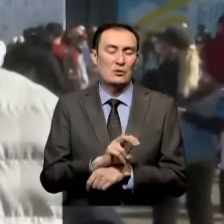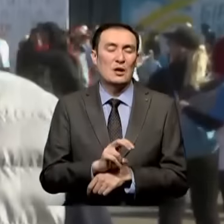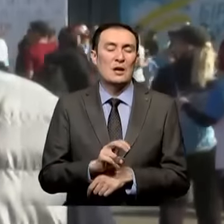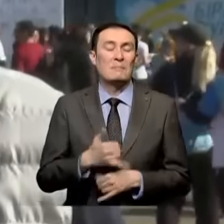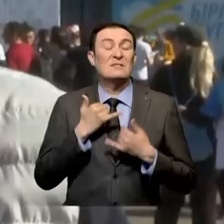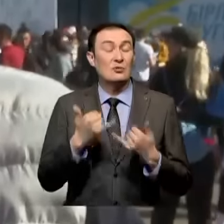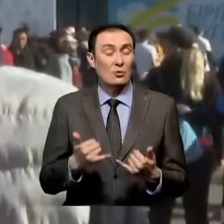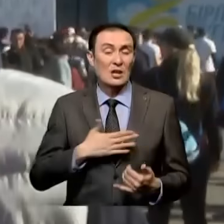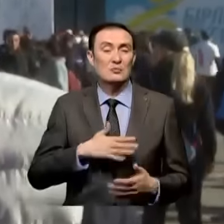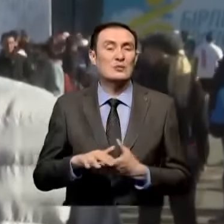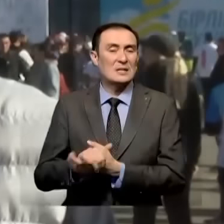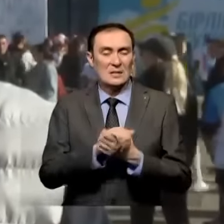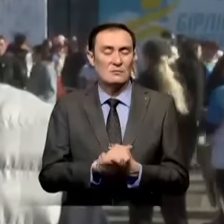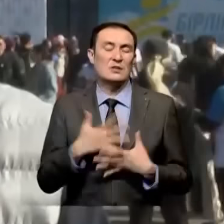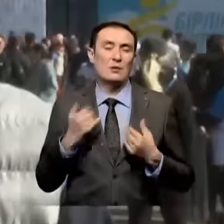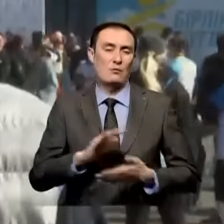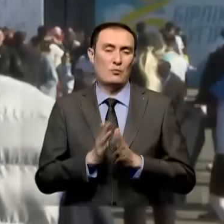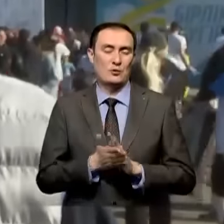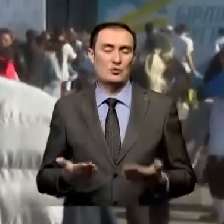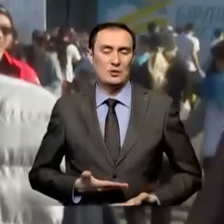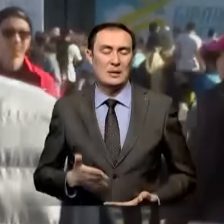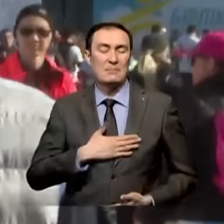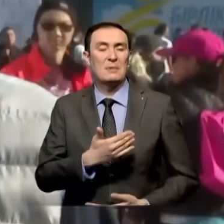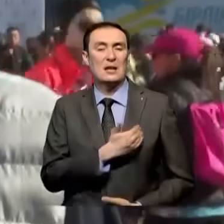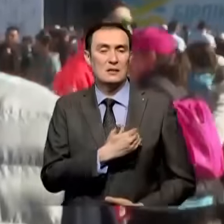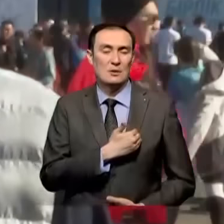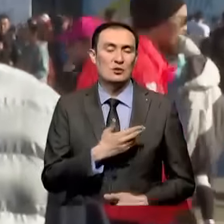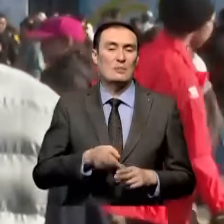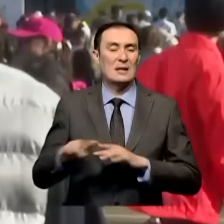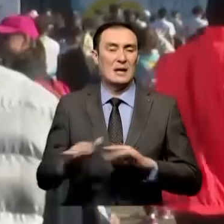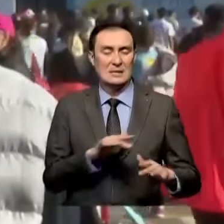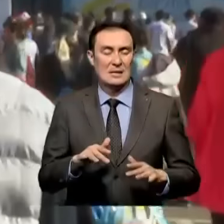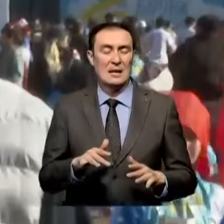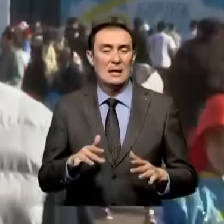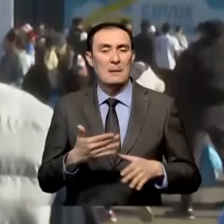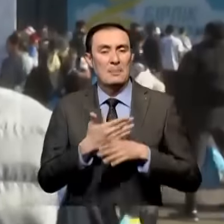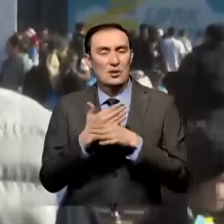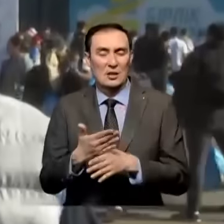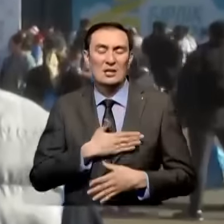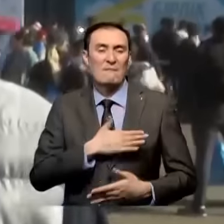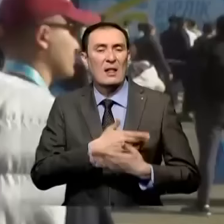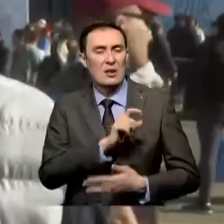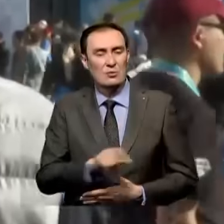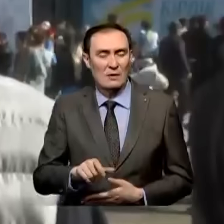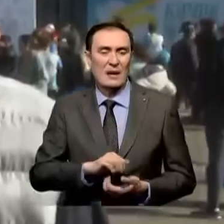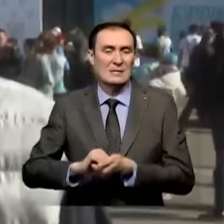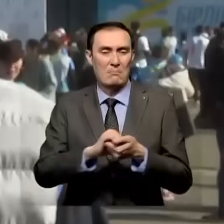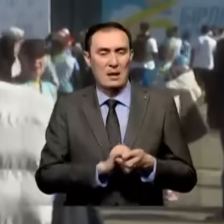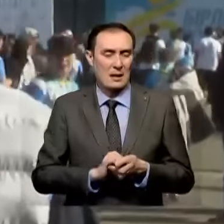нашему единству и здоровому образу жизни. Мы бы хотели этой акцией поддержать наших многочисленных волонтеров